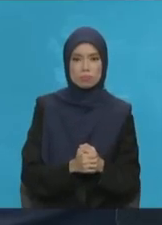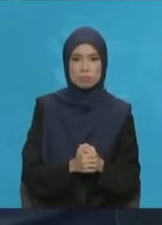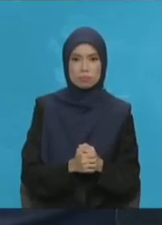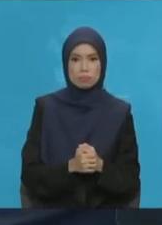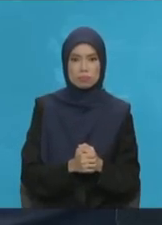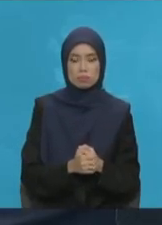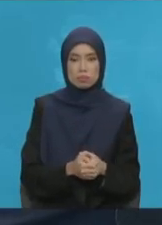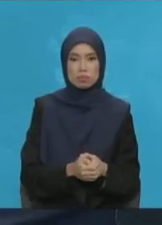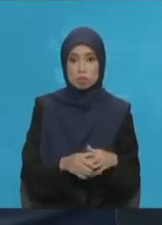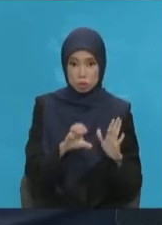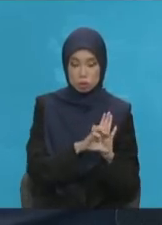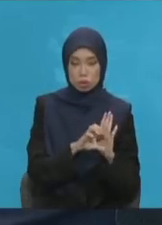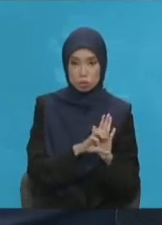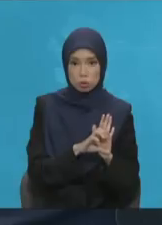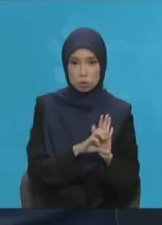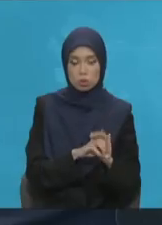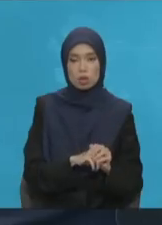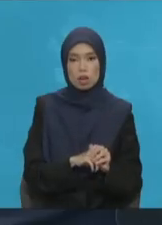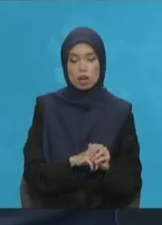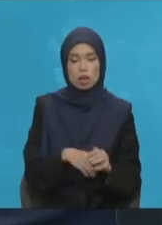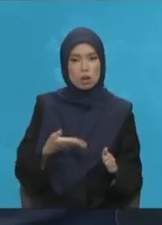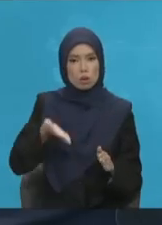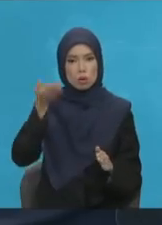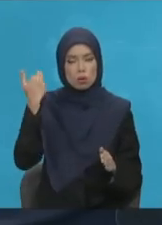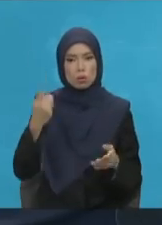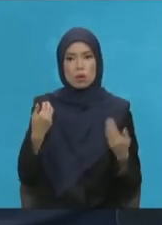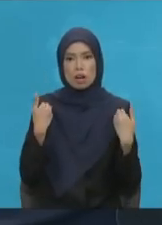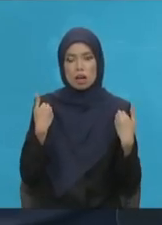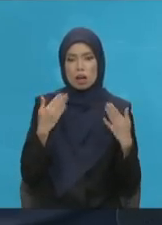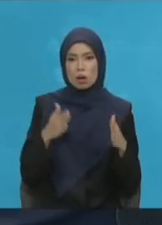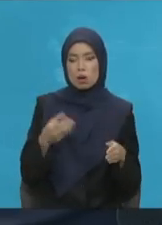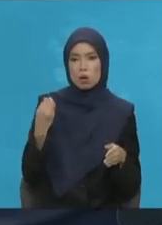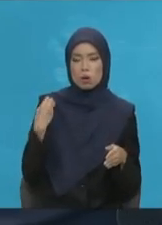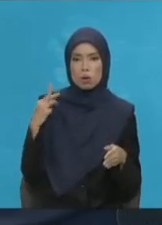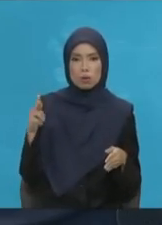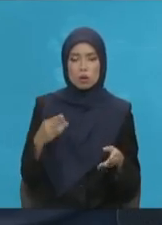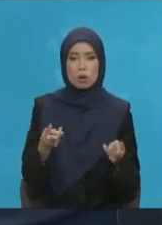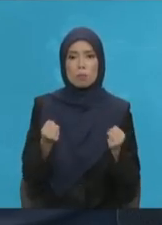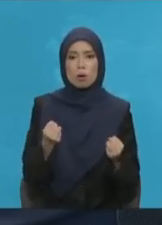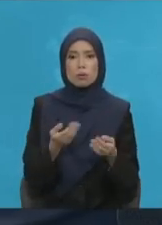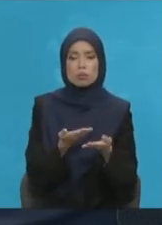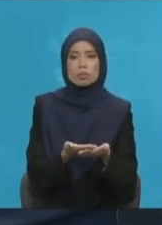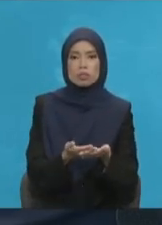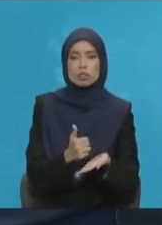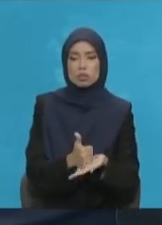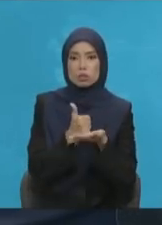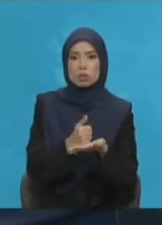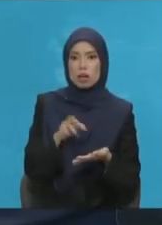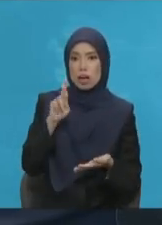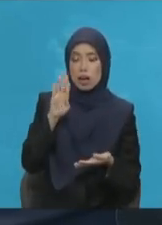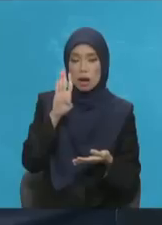pernah berlaku seseorang pejabat awam telah meminta pihak Arbi untuk